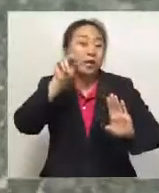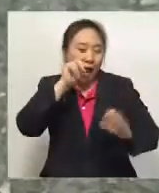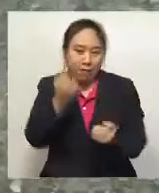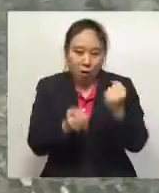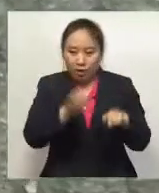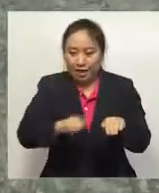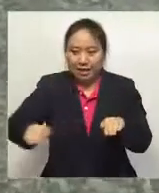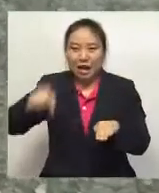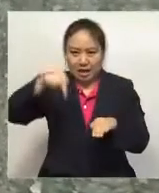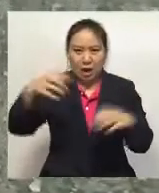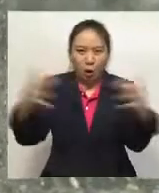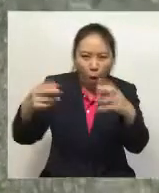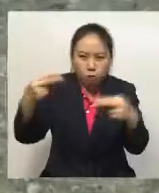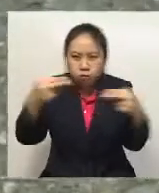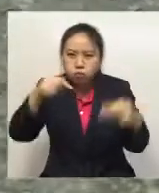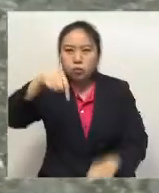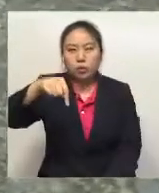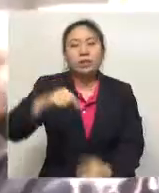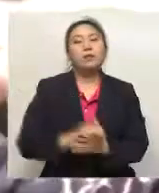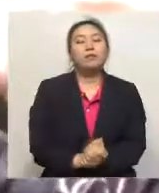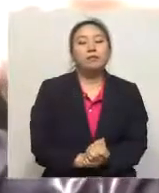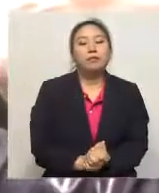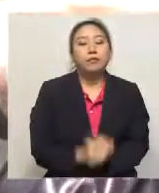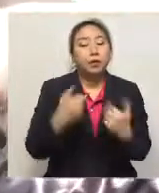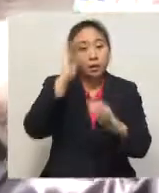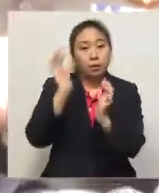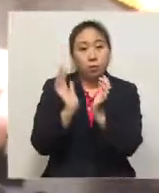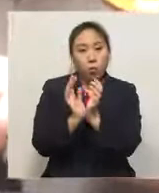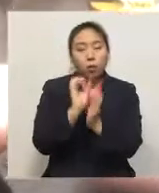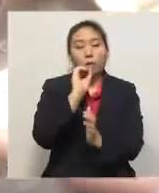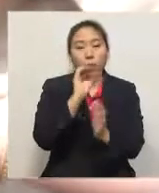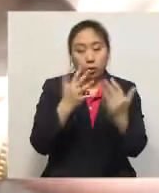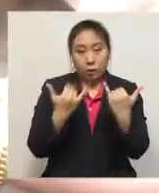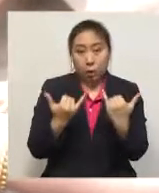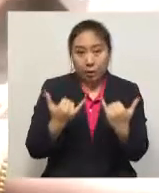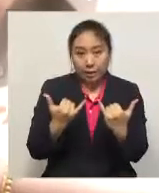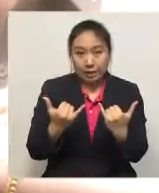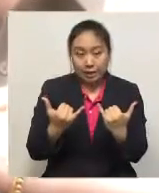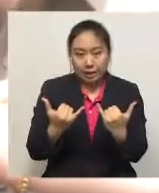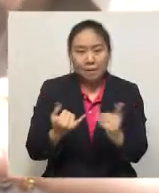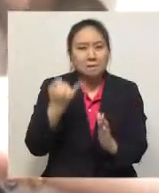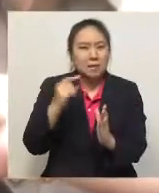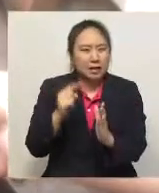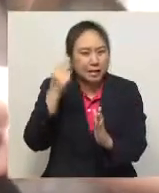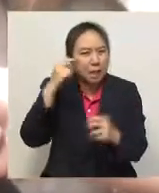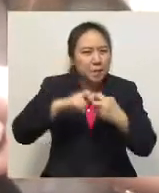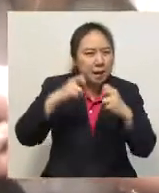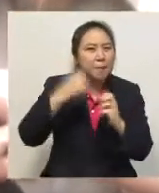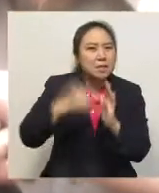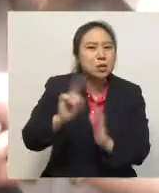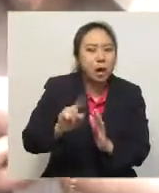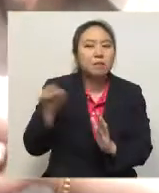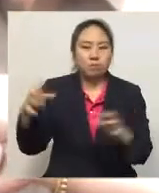กลางกรุงเลยนะคะโดยพลตำรวจเอกเฉลิมเกียรติบอกว่าเบื้องต้นยังให้น้ำหนักไปที่เหตุทะเลาะวิวาทกัน